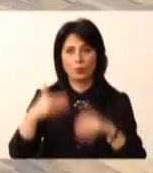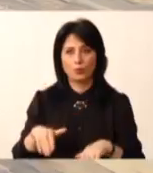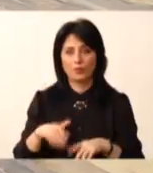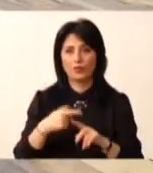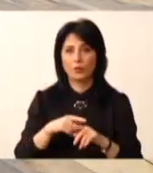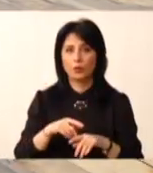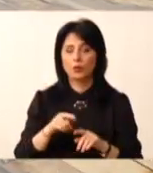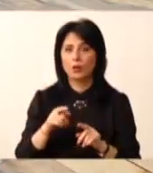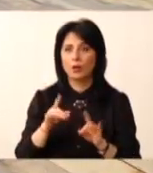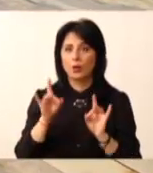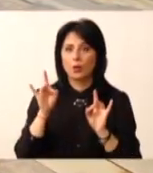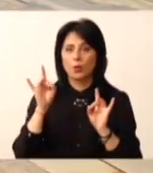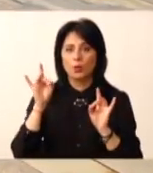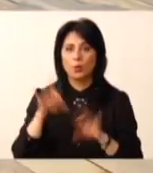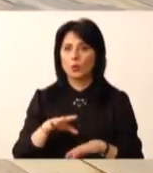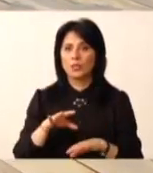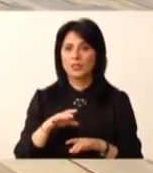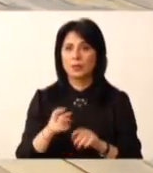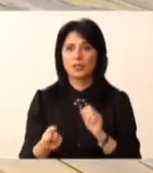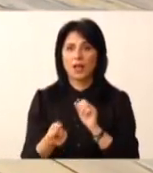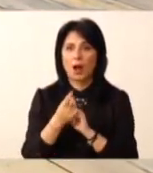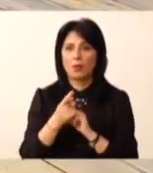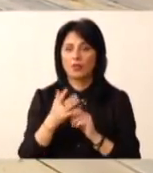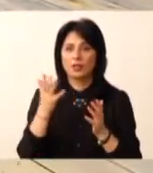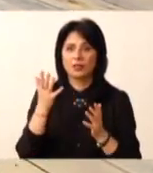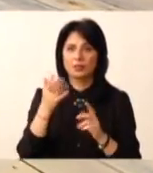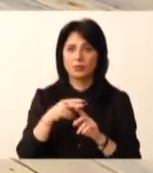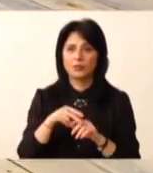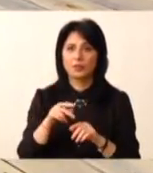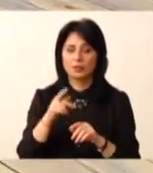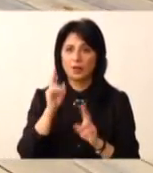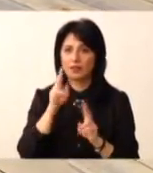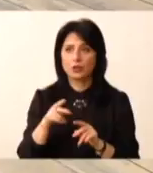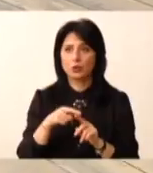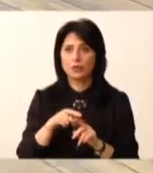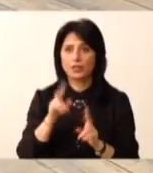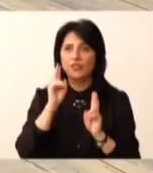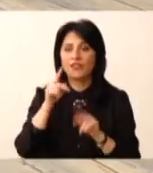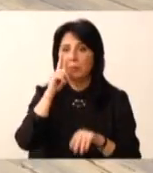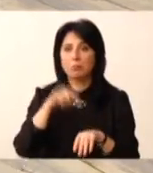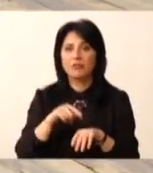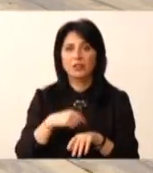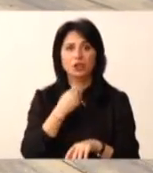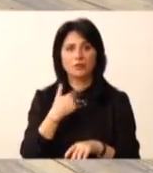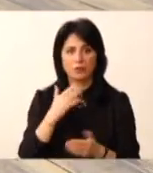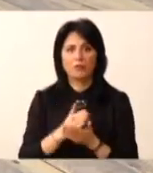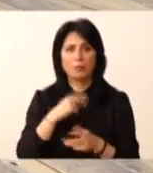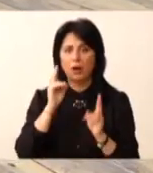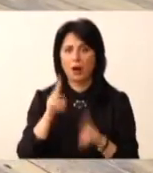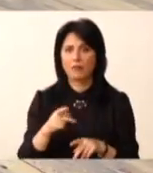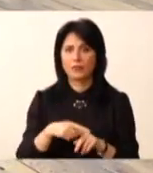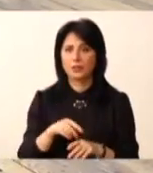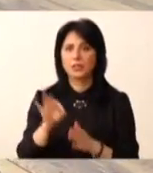ეს უცბად არ მომაჩნდა ჩემთვის, დიდი ხანია მქონია, მაგრამ ვერანაირად ვერ მივხვდი, რომ მე ჯირკვი მქონდა და